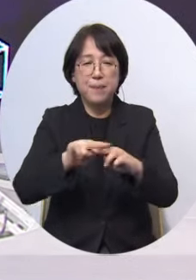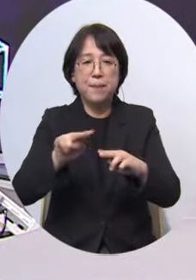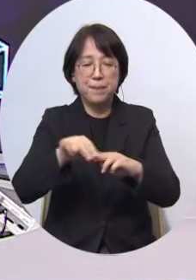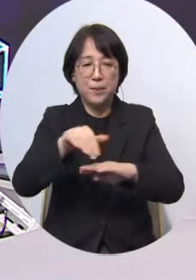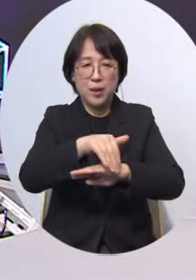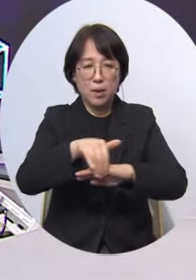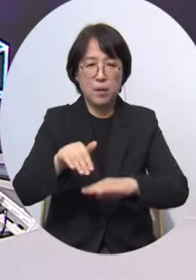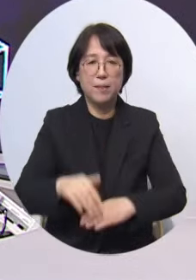기자입니다.